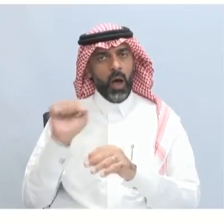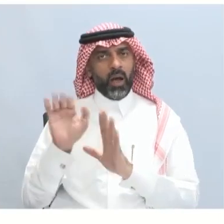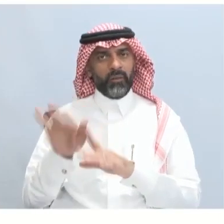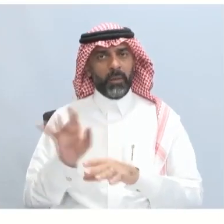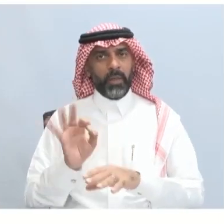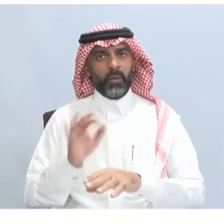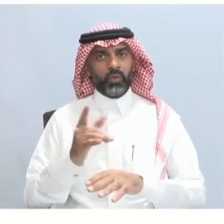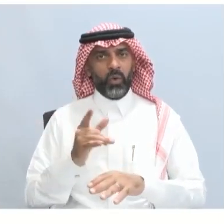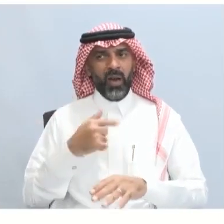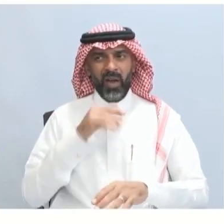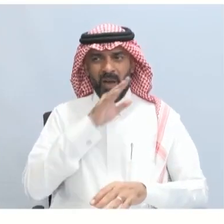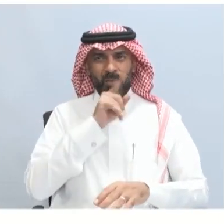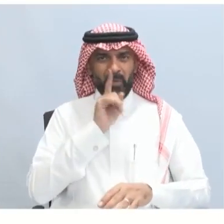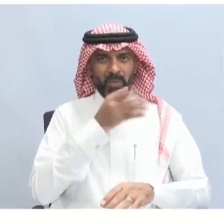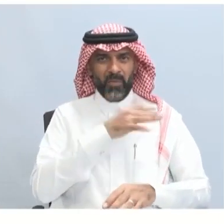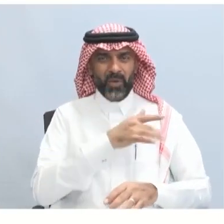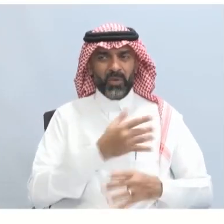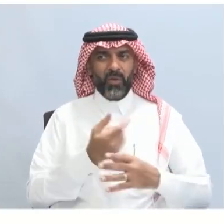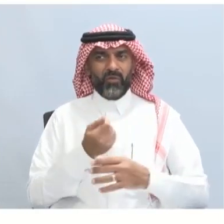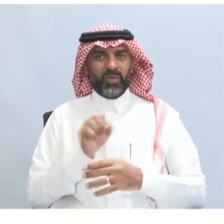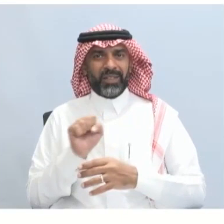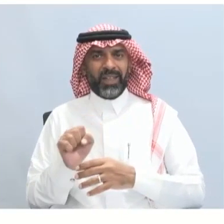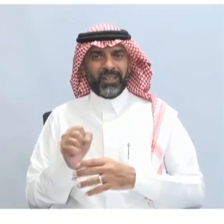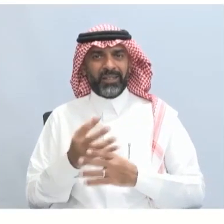في هذا وكذلك الوصيه